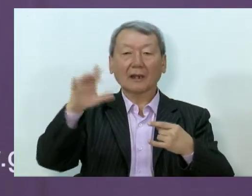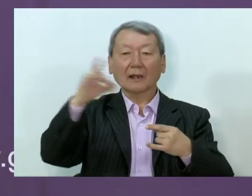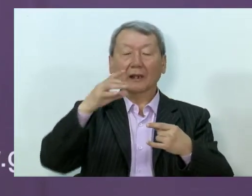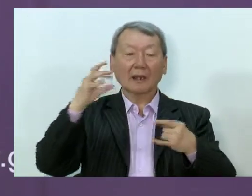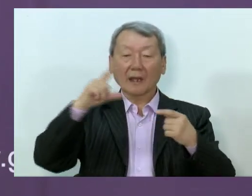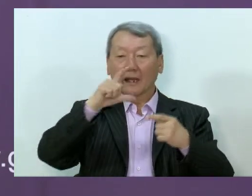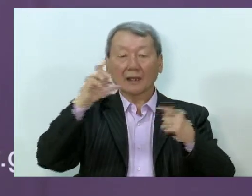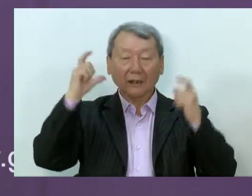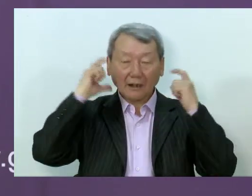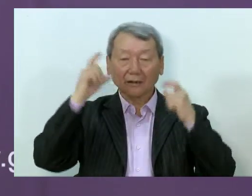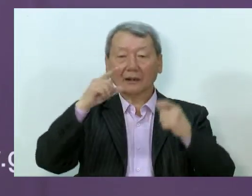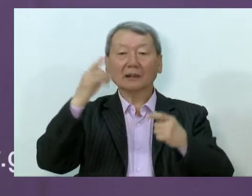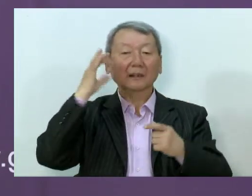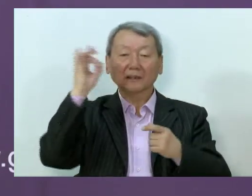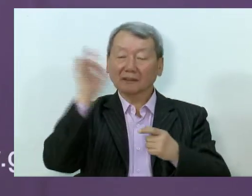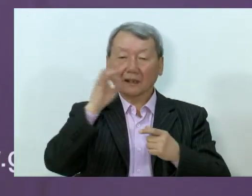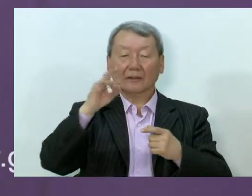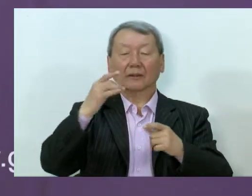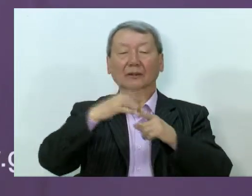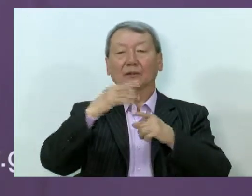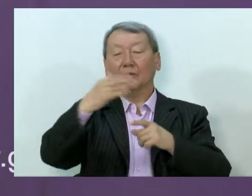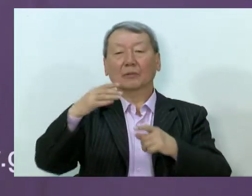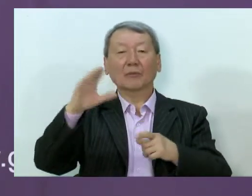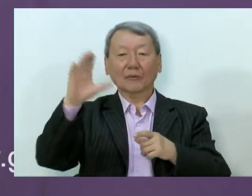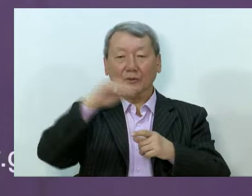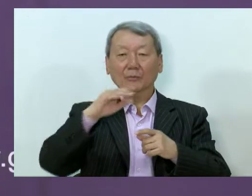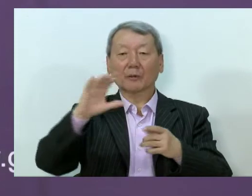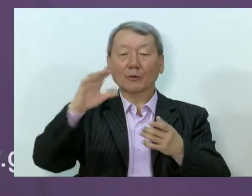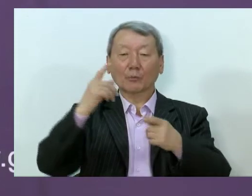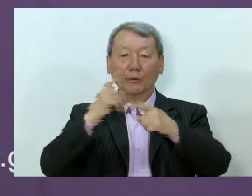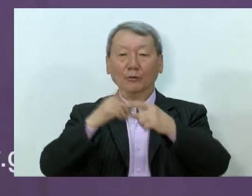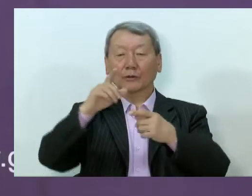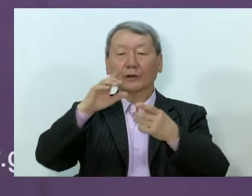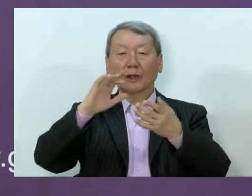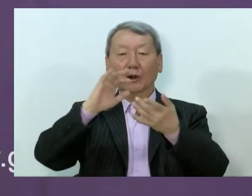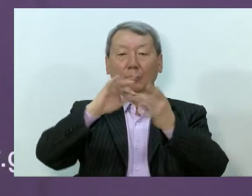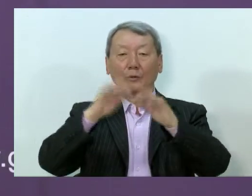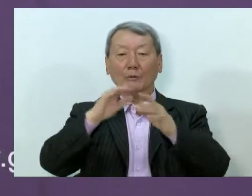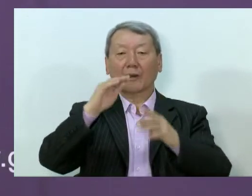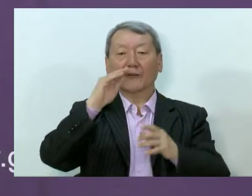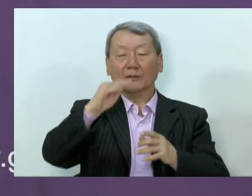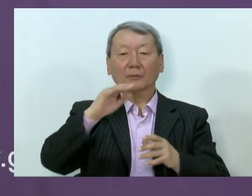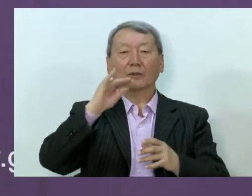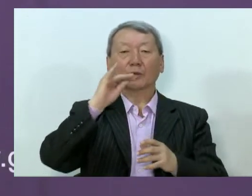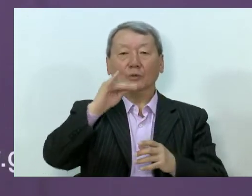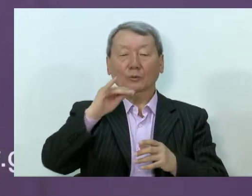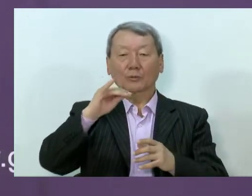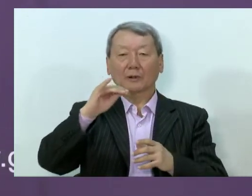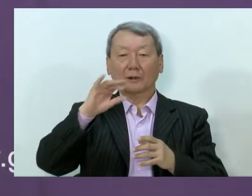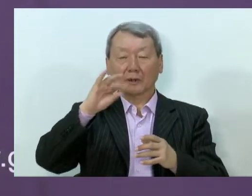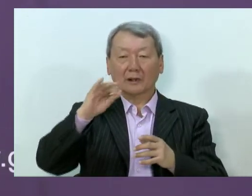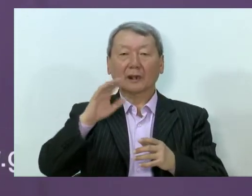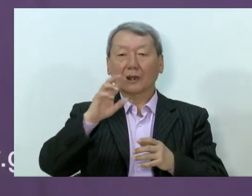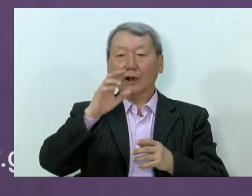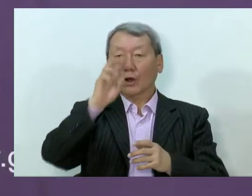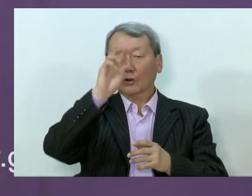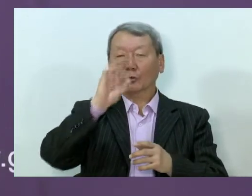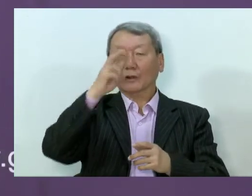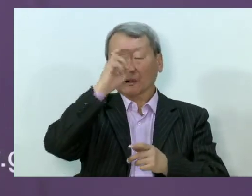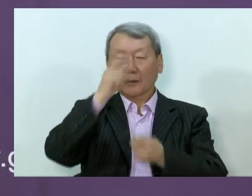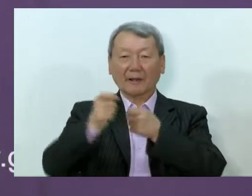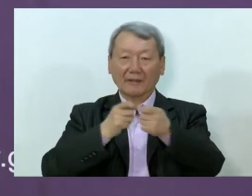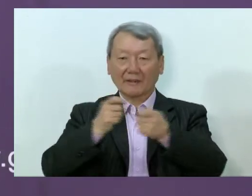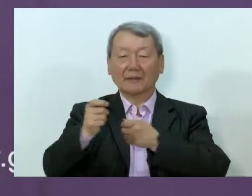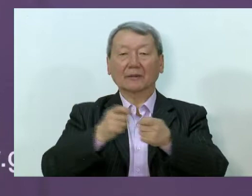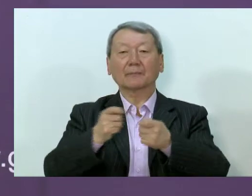илафом birinci радио кардозо радиусу менталов млн на youtube канале гтк отель фейсбуке на страница как замкнутую социальное